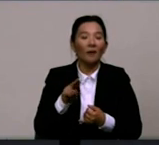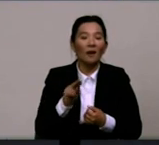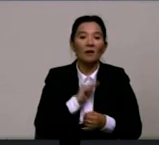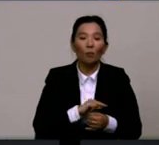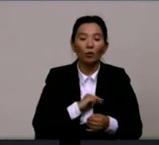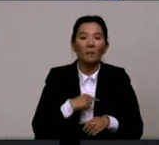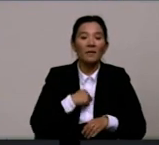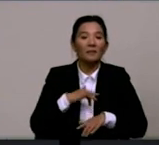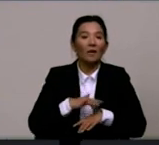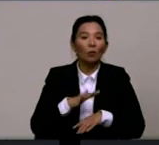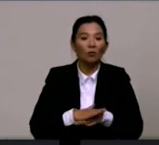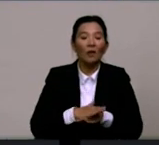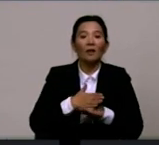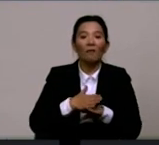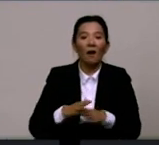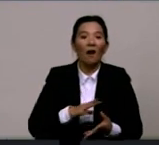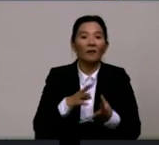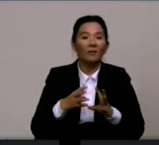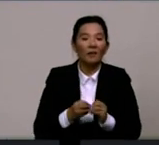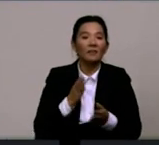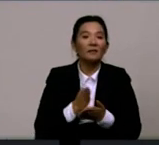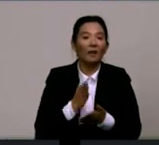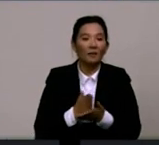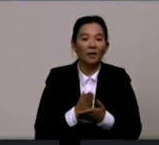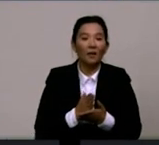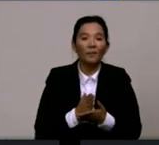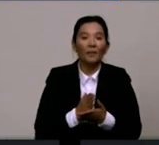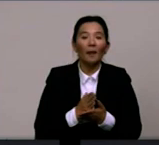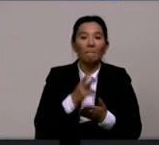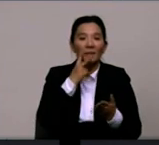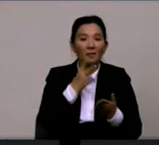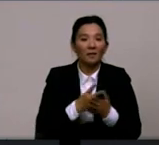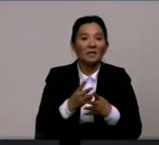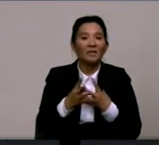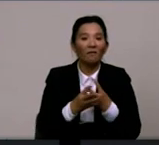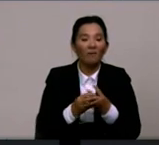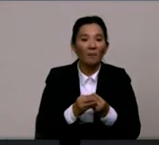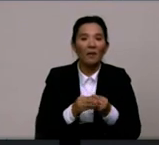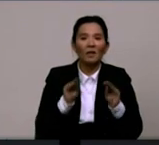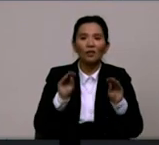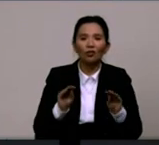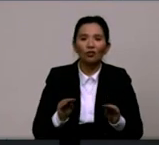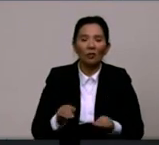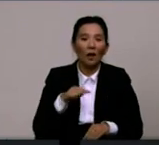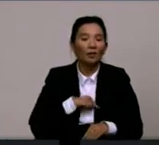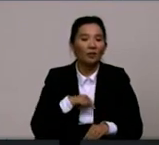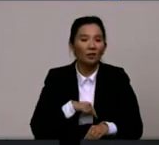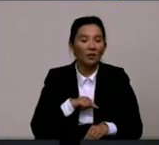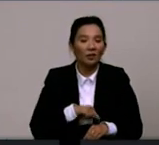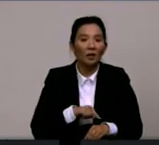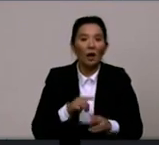мы закончили главу «Анализ данных». Посмотрели с вами статистические